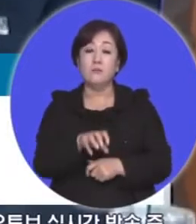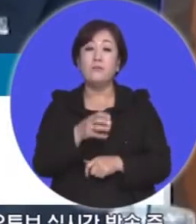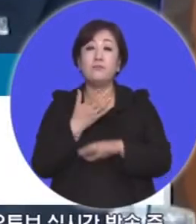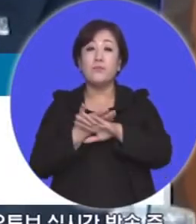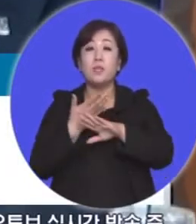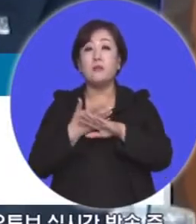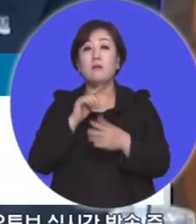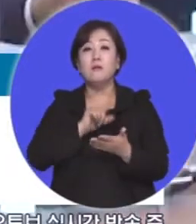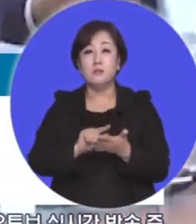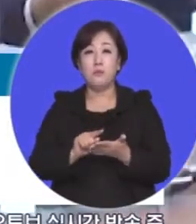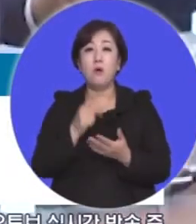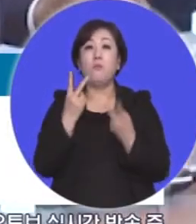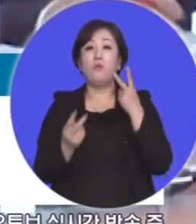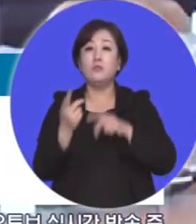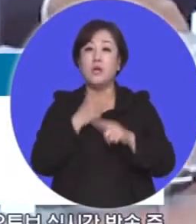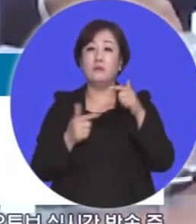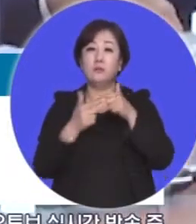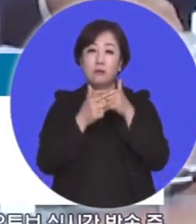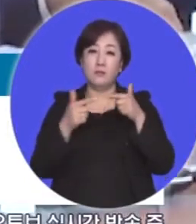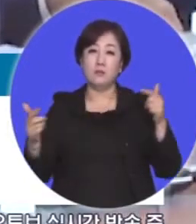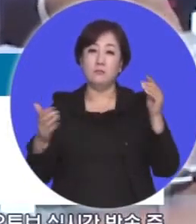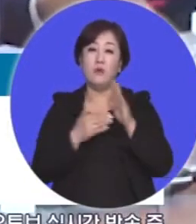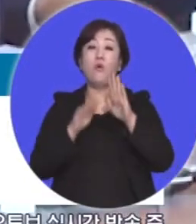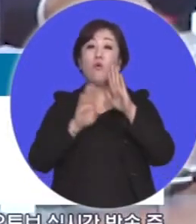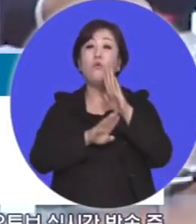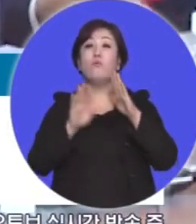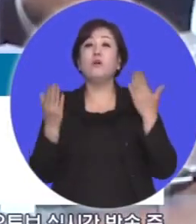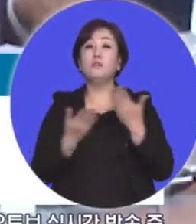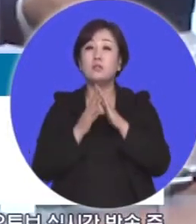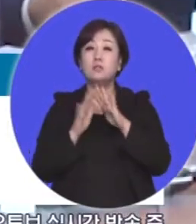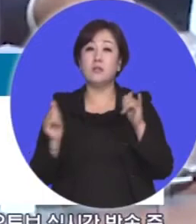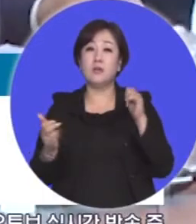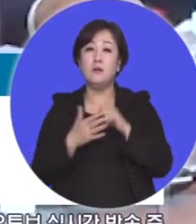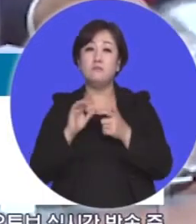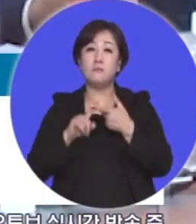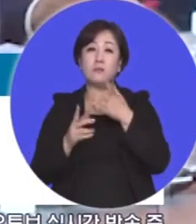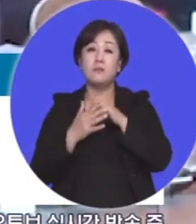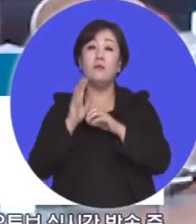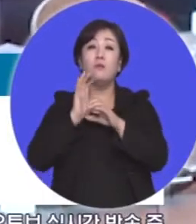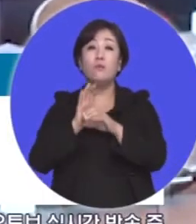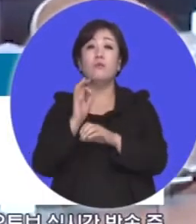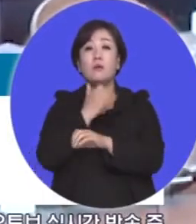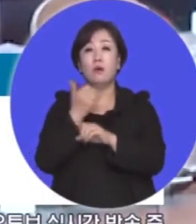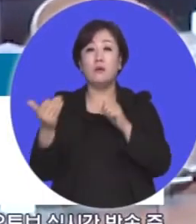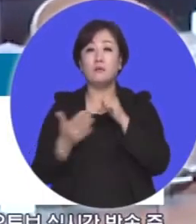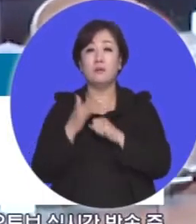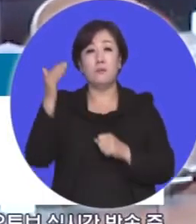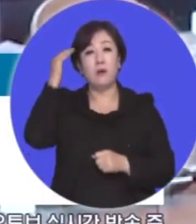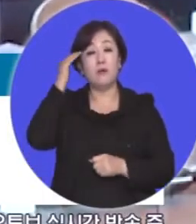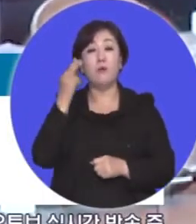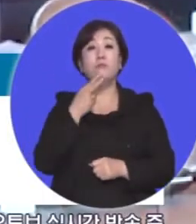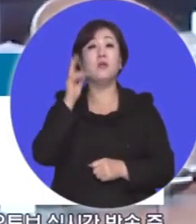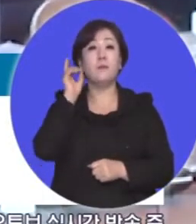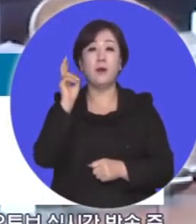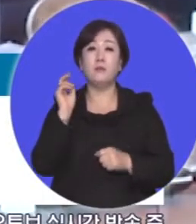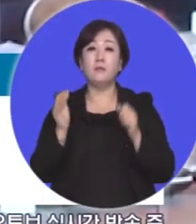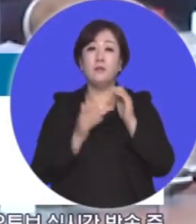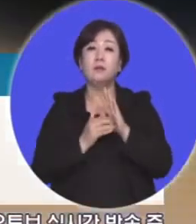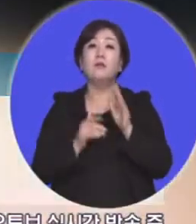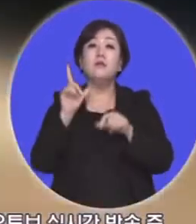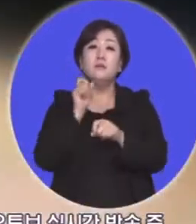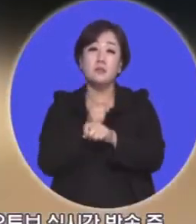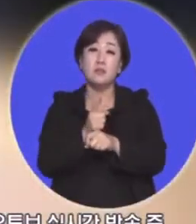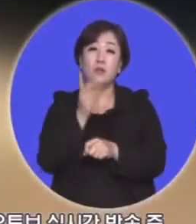다른 자치단체보다. 공무원들은 아무 코로나 사태를 영향을 안 받는 것 같아요. 지금 특히